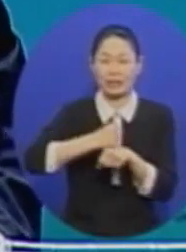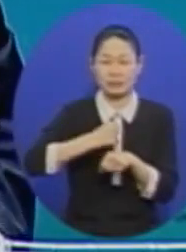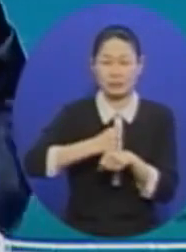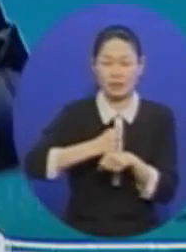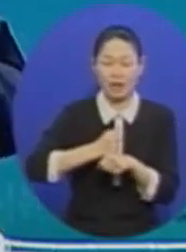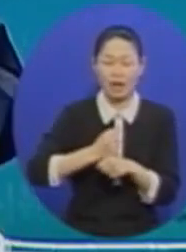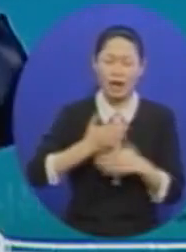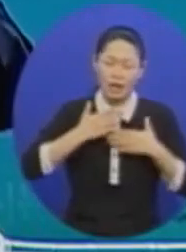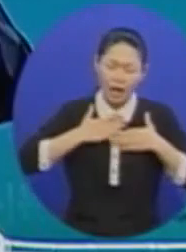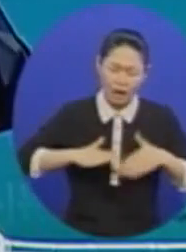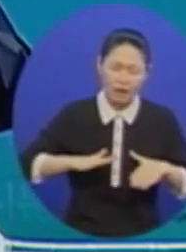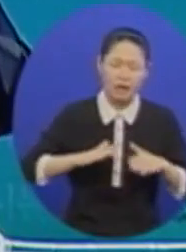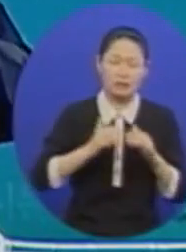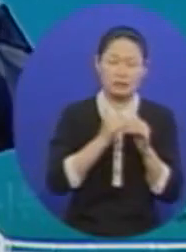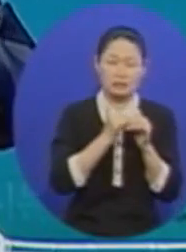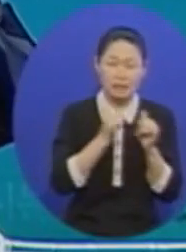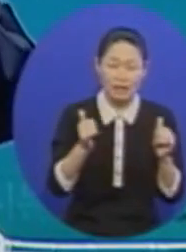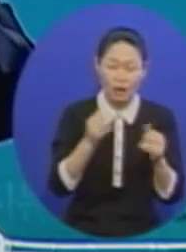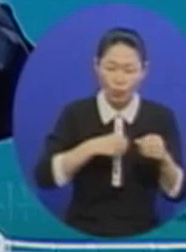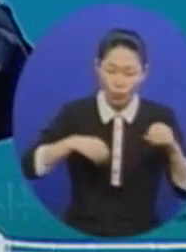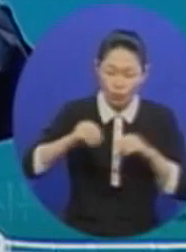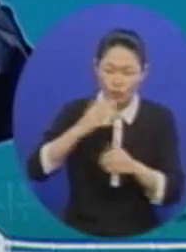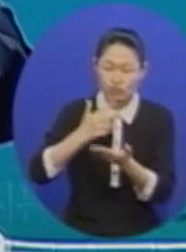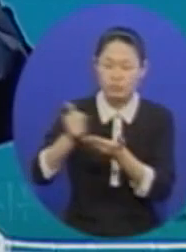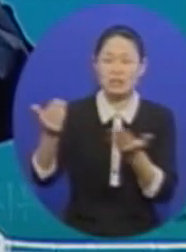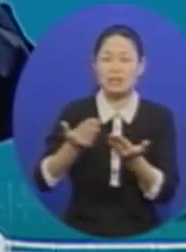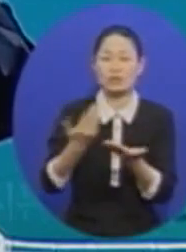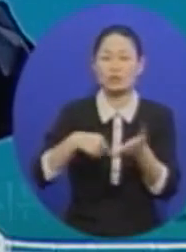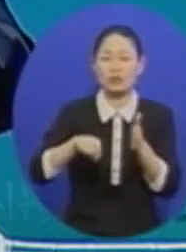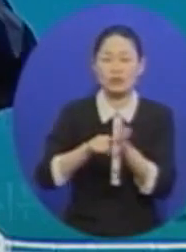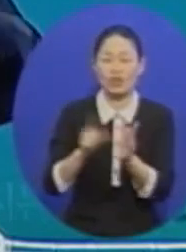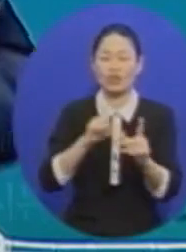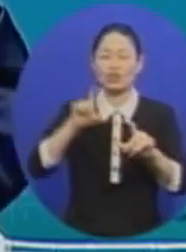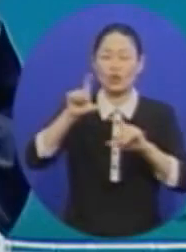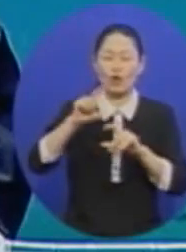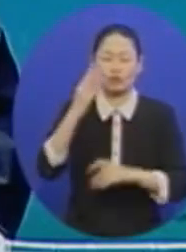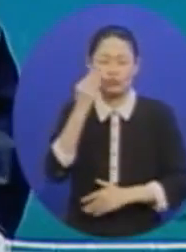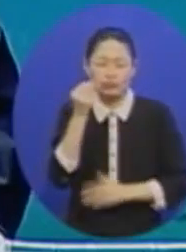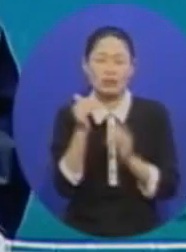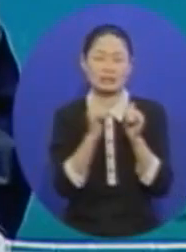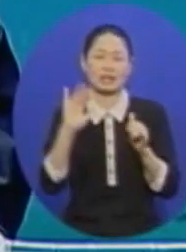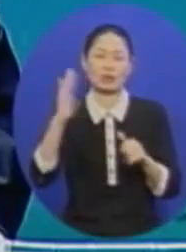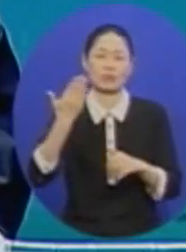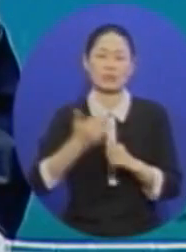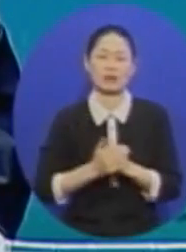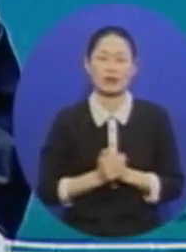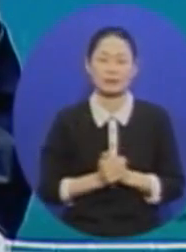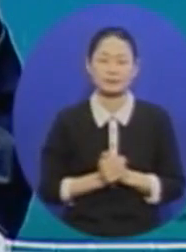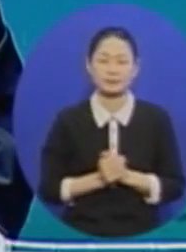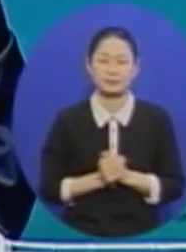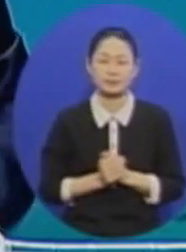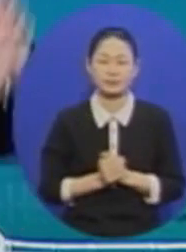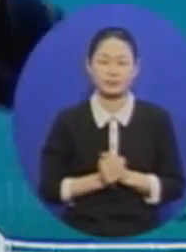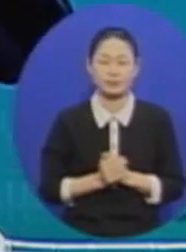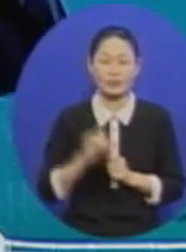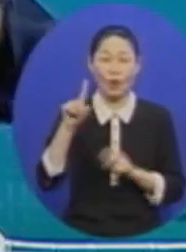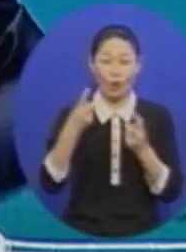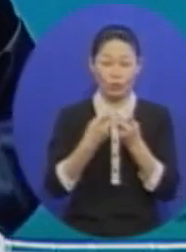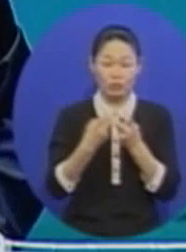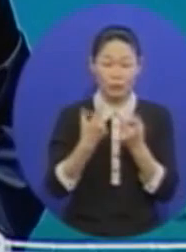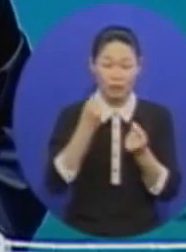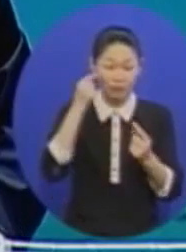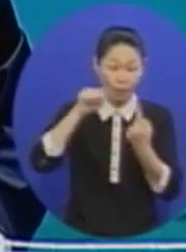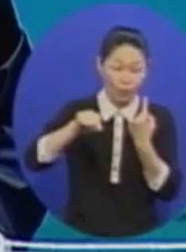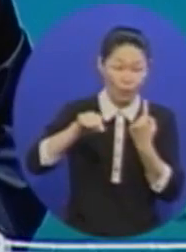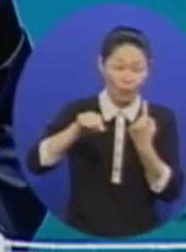약한 자가 오히려 주님의 일을 위해서는 더 더 더 유능한 자가 되는 되니까 어떻게 이런 모순이